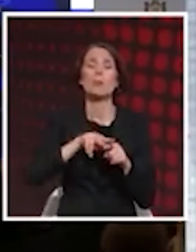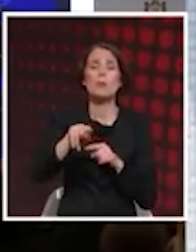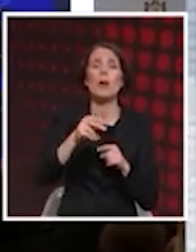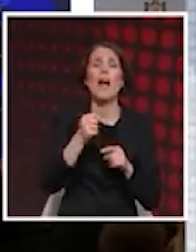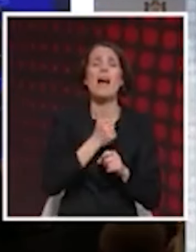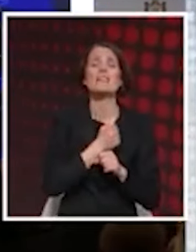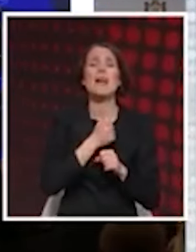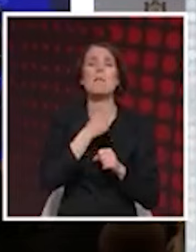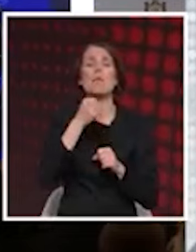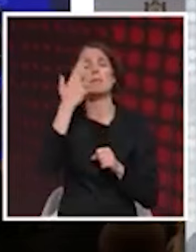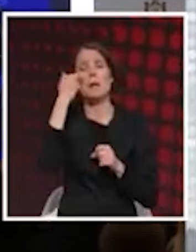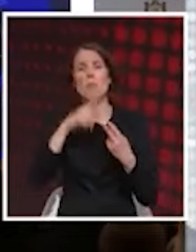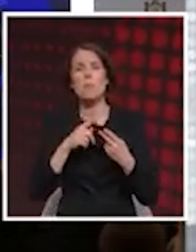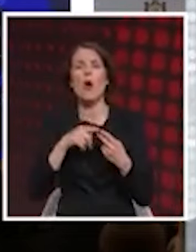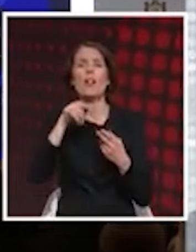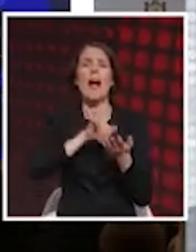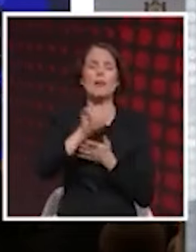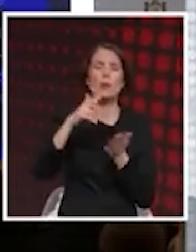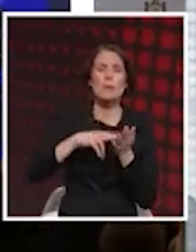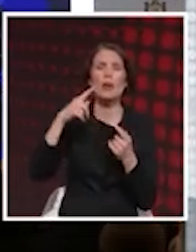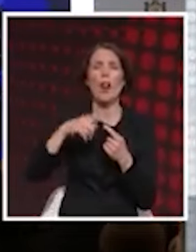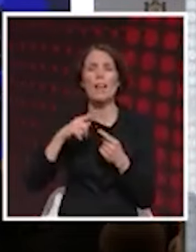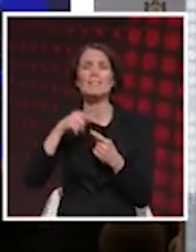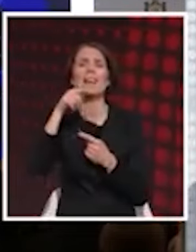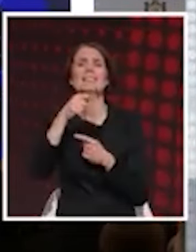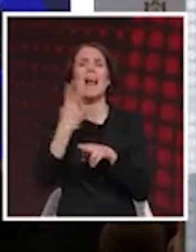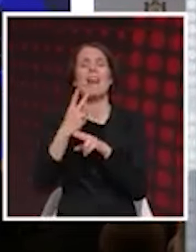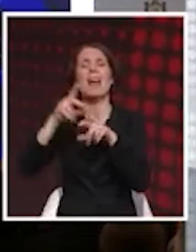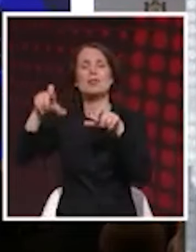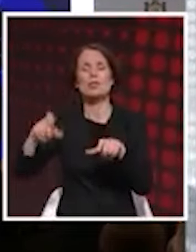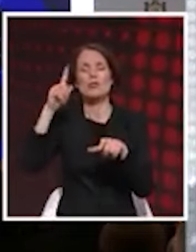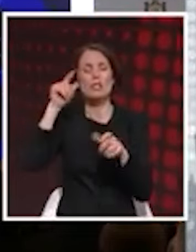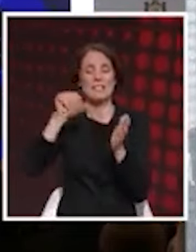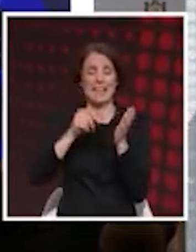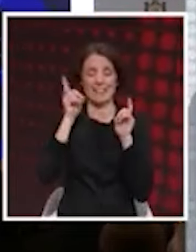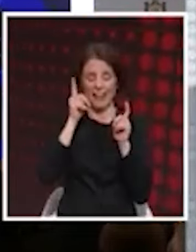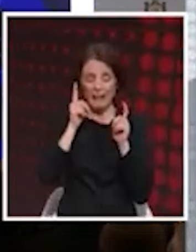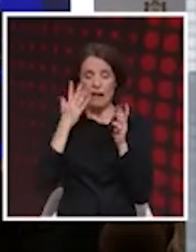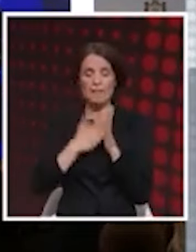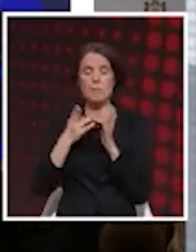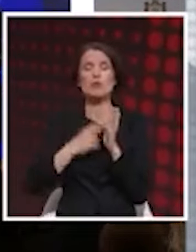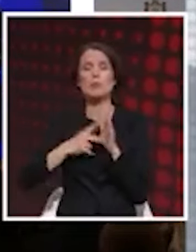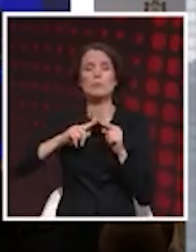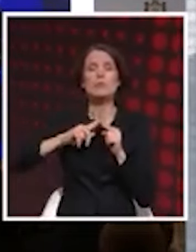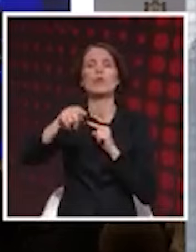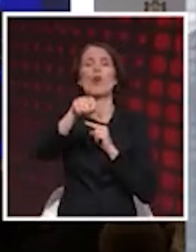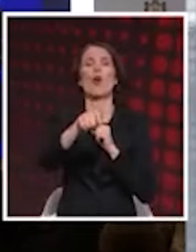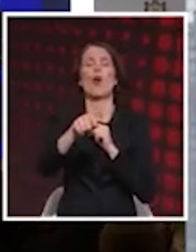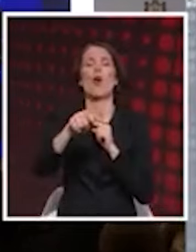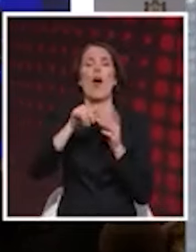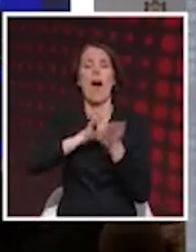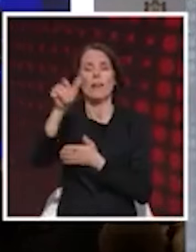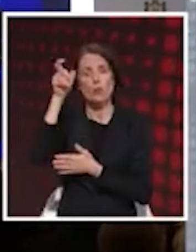aerodrom Nikola Tesla, nacionalni stadion. Dakle, spojit ćemo centar grada prugom sa aerodromom Beograd. Moćete